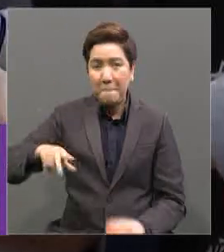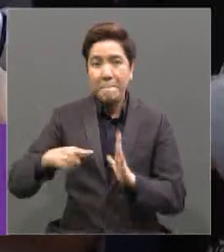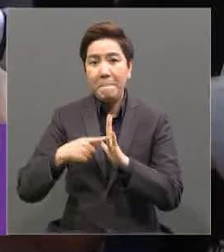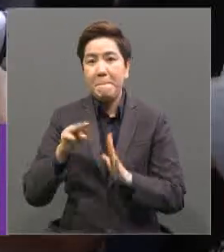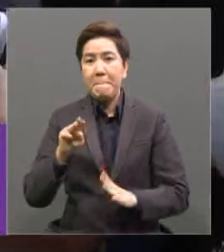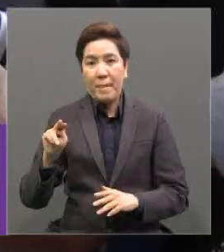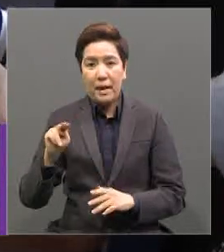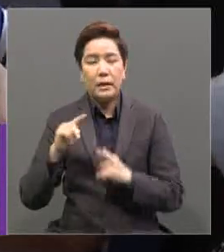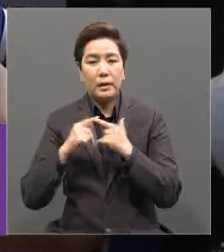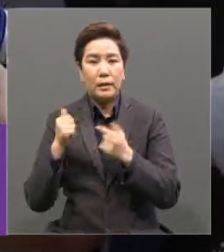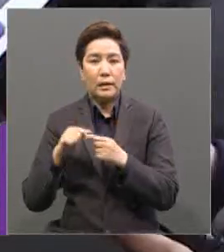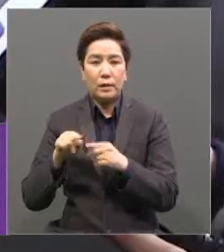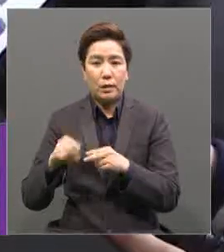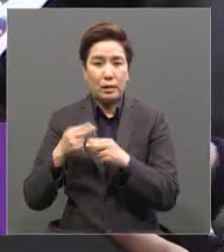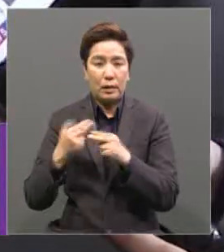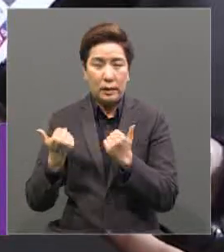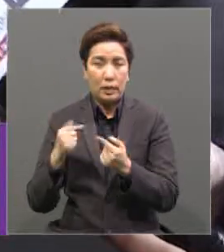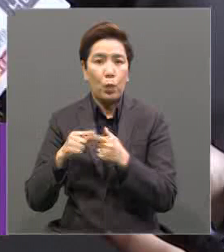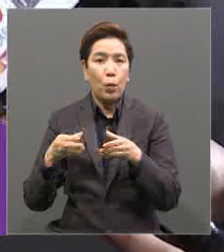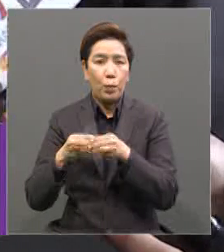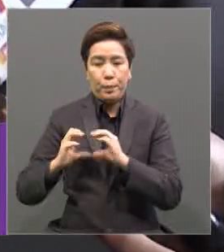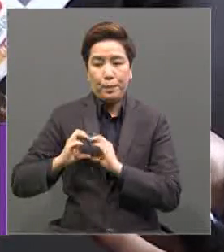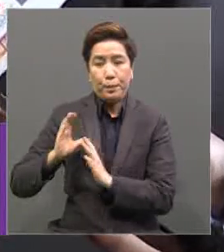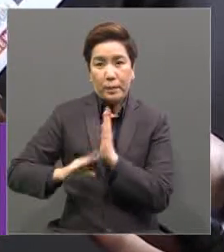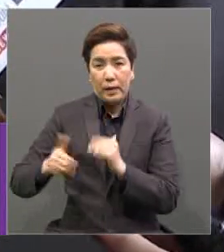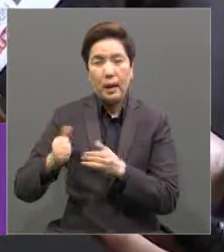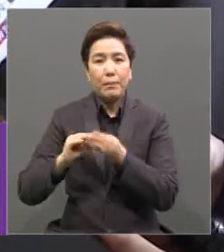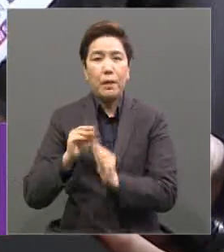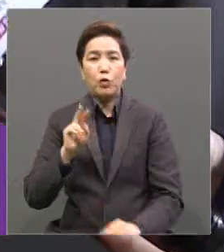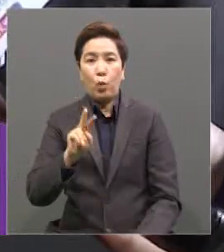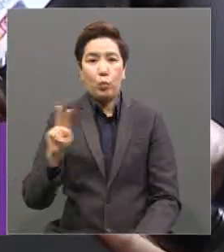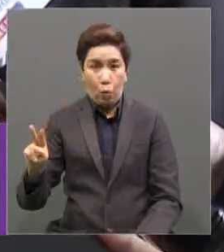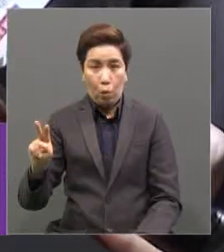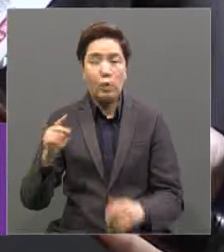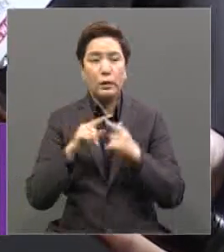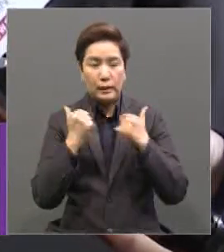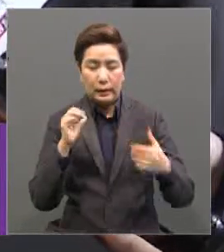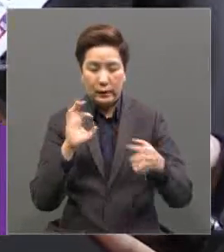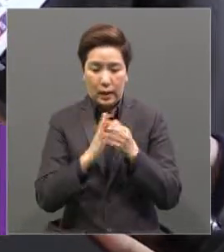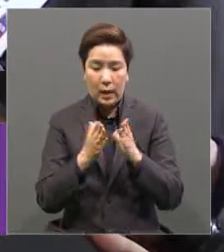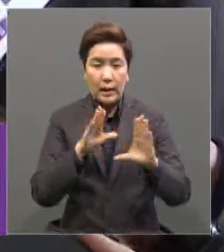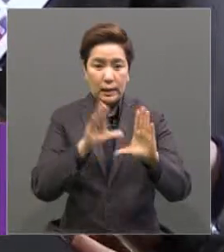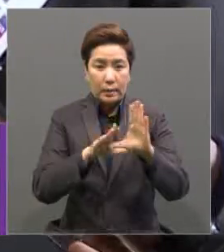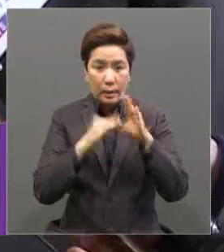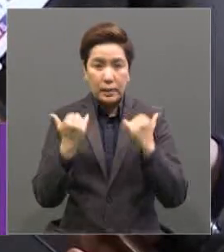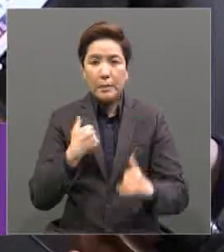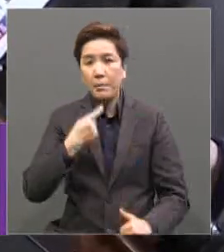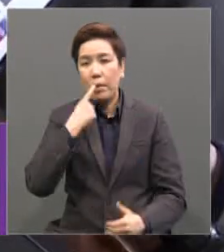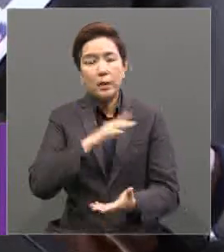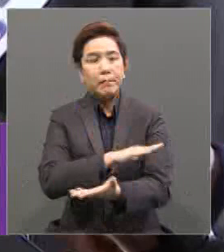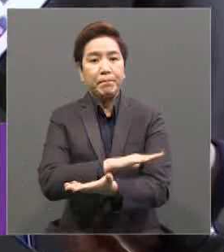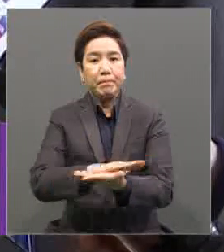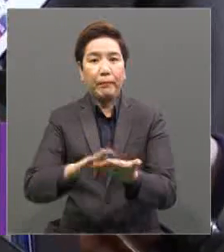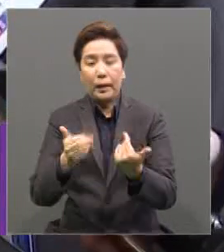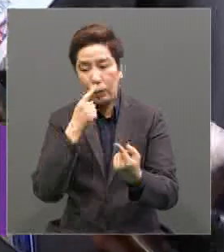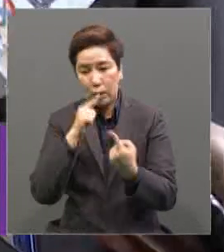จตังทัศสวัสดิ์จากพรรคภูมิใจไทยเนี่ยได้หมายเลข2ไปครับขณะที่การรับสมัครวันแรกก็อย่างที่บอกไปเรียบร้อยยังไม่พ